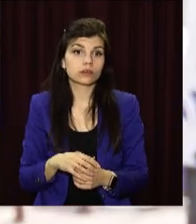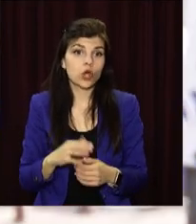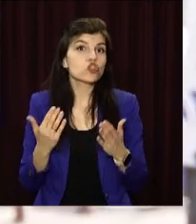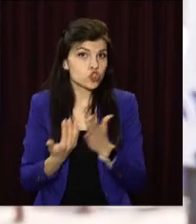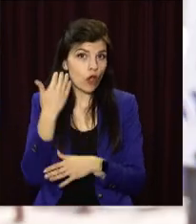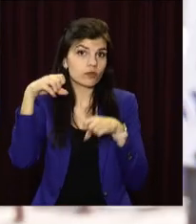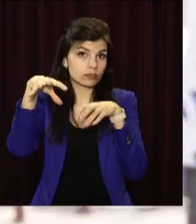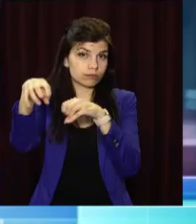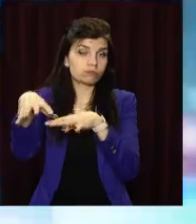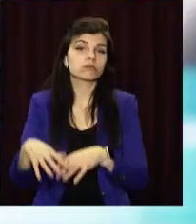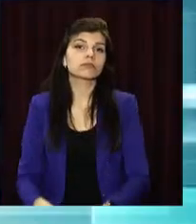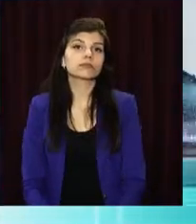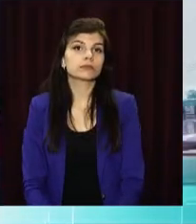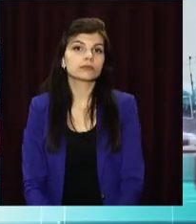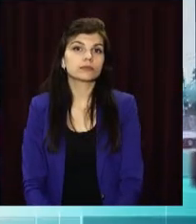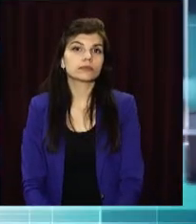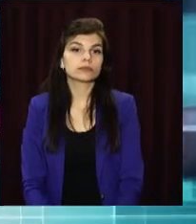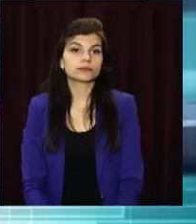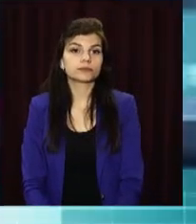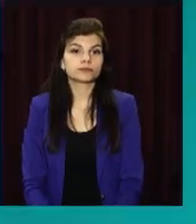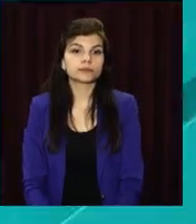новое освещение.